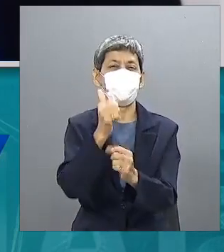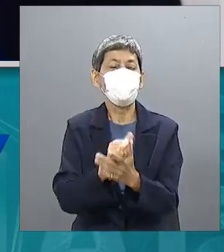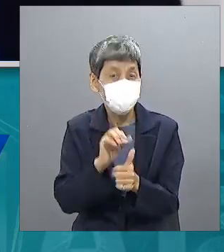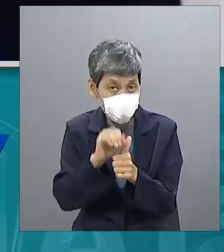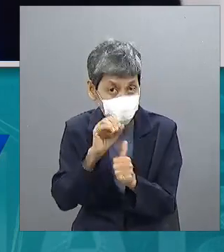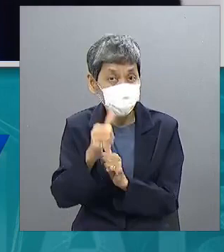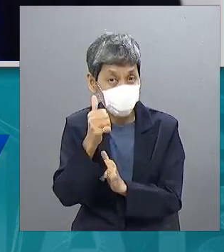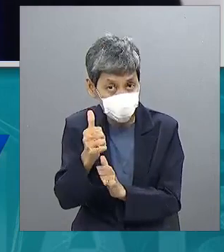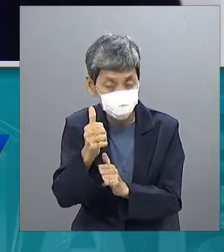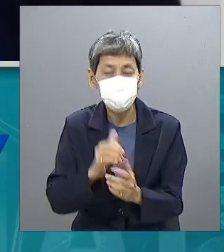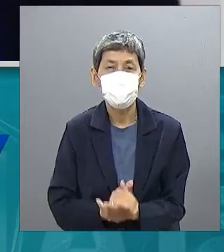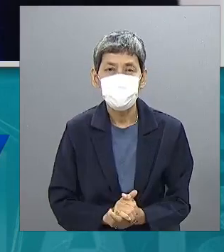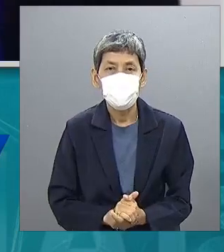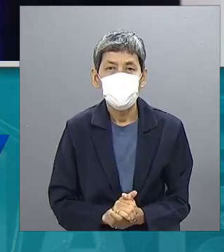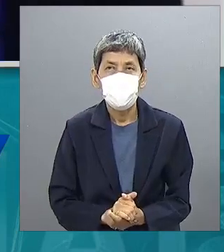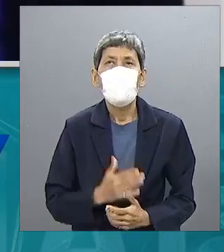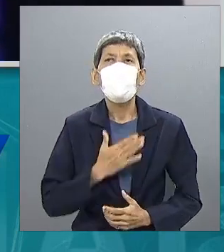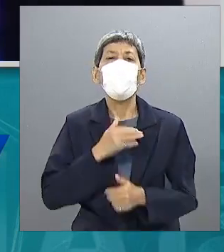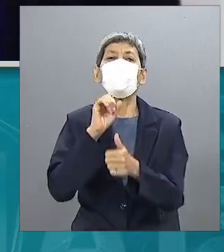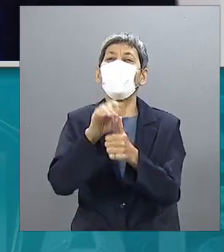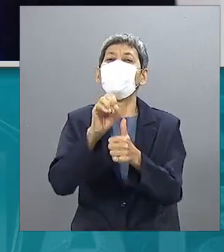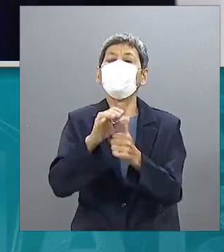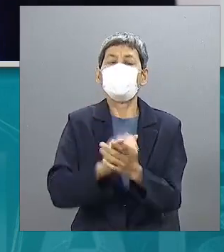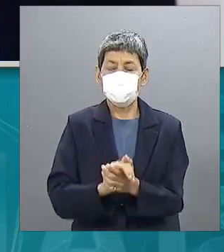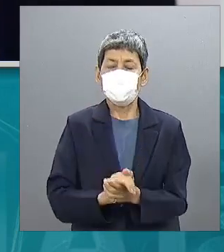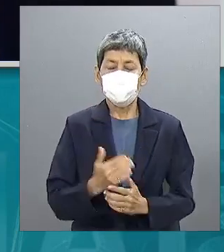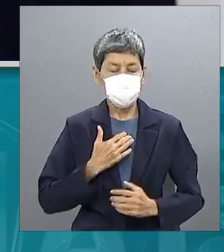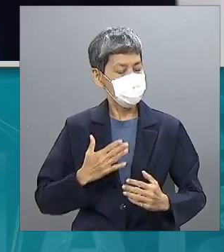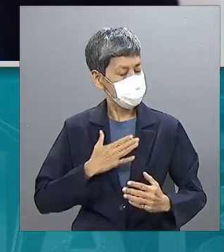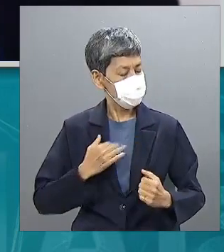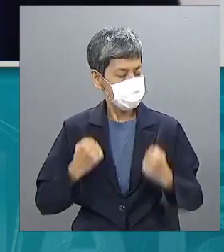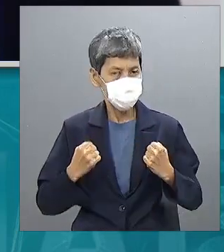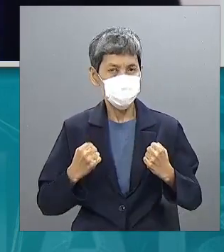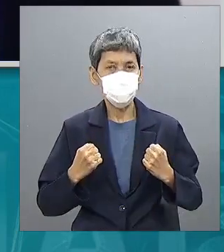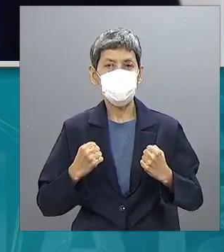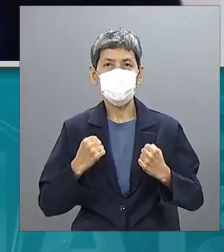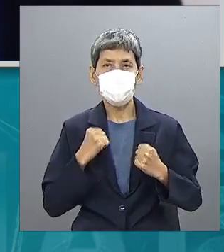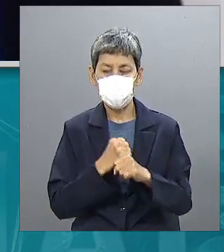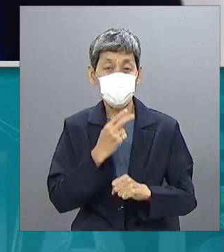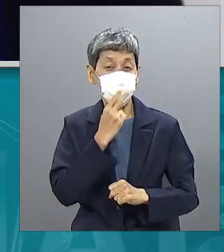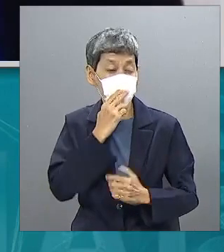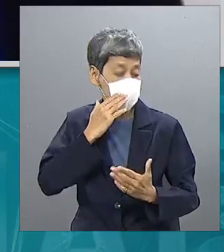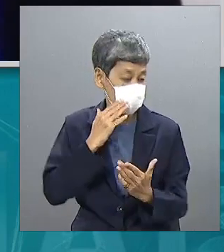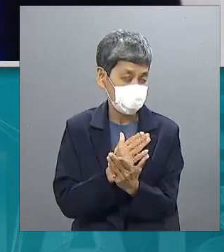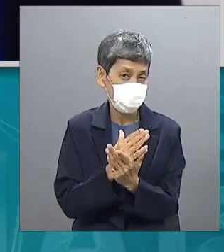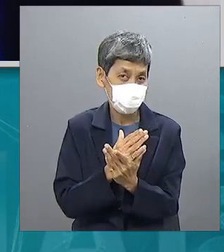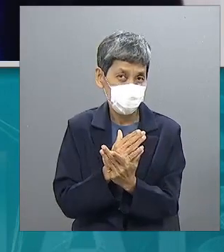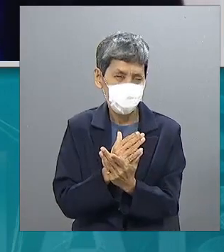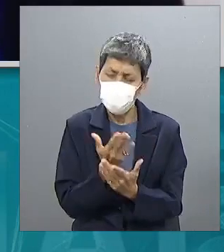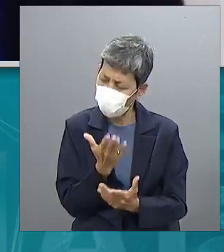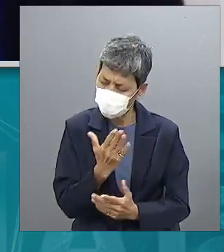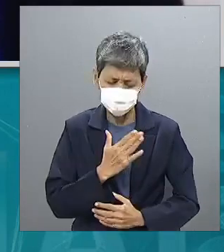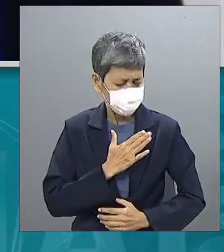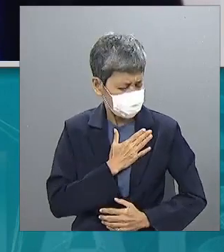คะผมขอนนี้นะครับให้เรามีกำลังใจครับผมชื่อว่าการเลิกบุหรี่นะครับขอให้เราอดทน